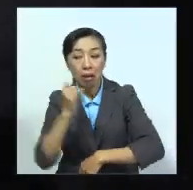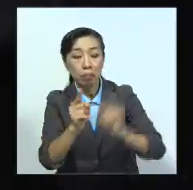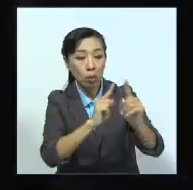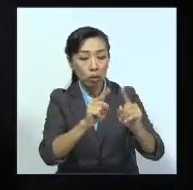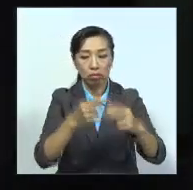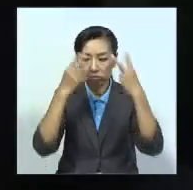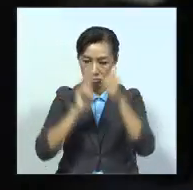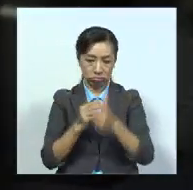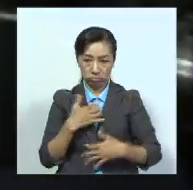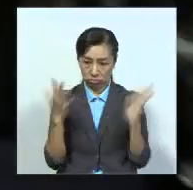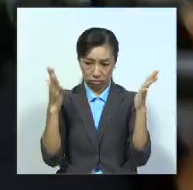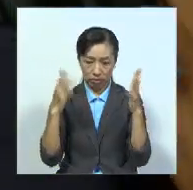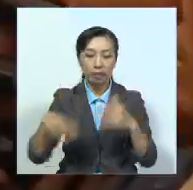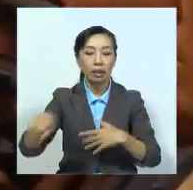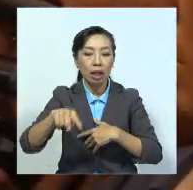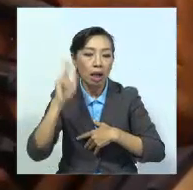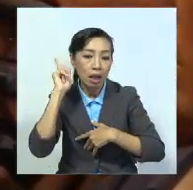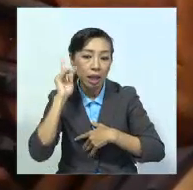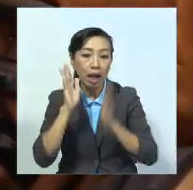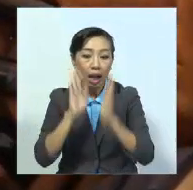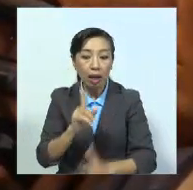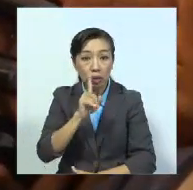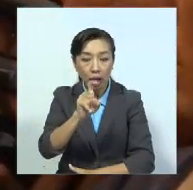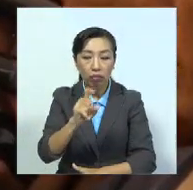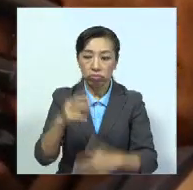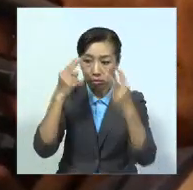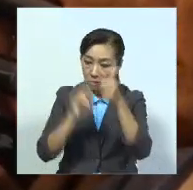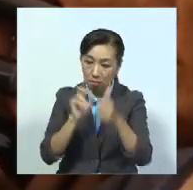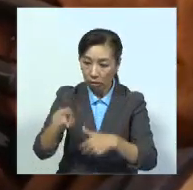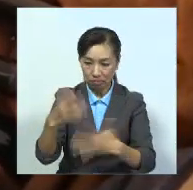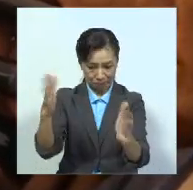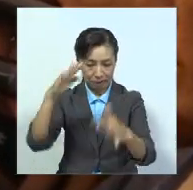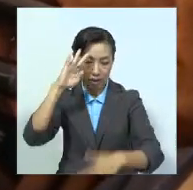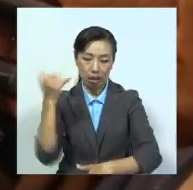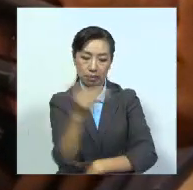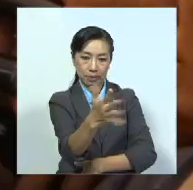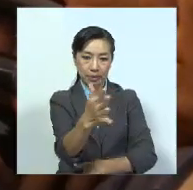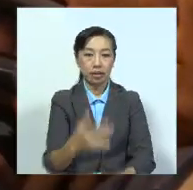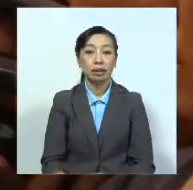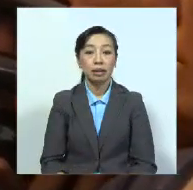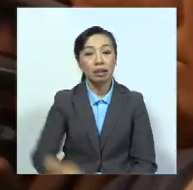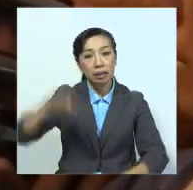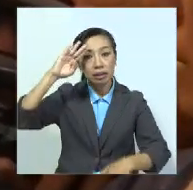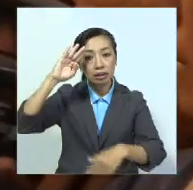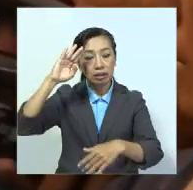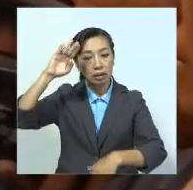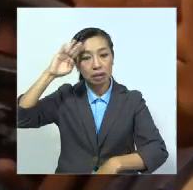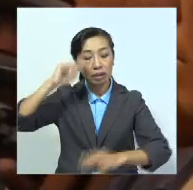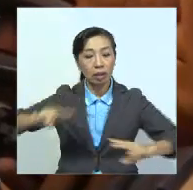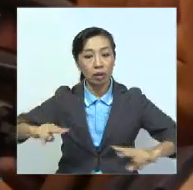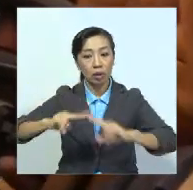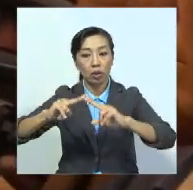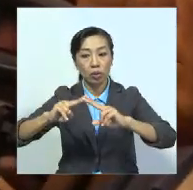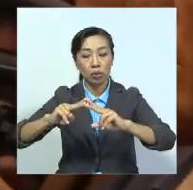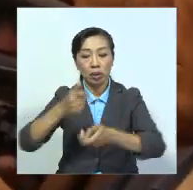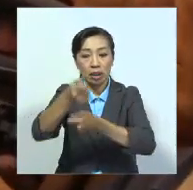าได้พูดคุยตอบคำถามเรื่องนี้กับสื่อมวลชนสั้นๆบอกว่าไม่ได้ส่งไปนะครับอีกท่านหนึ่งครับร้อยเอกธรรมนัสพรหมเผ่ารัฐมนตรีช่ว